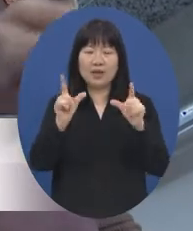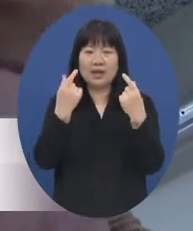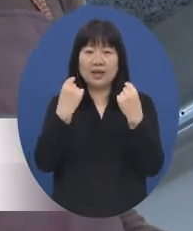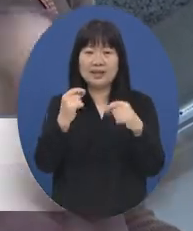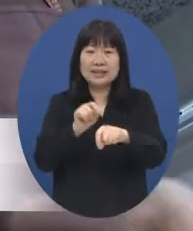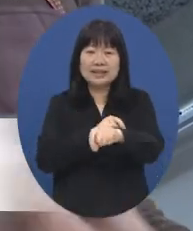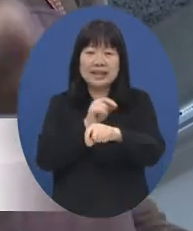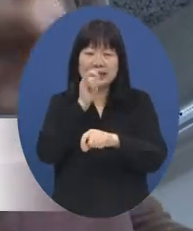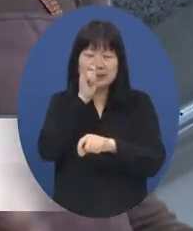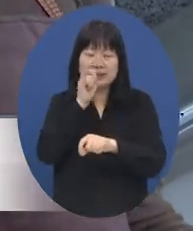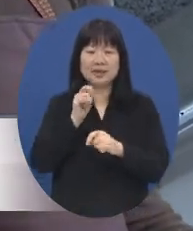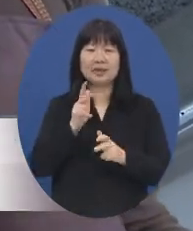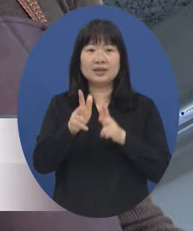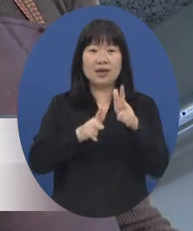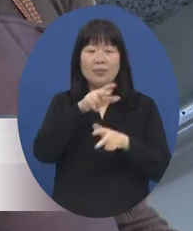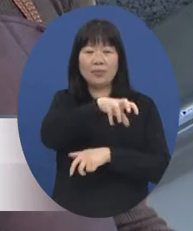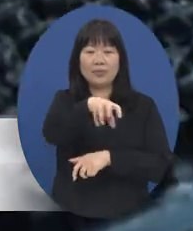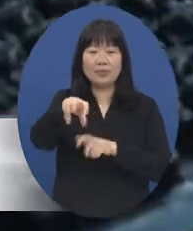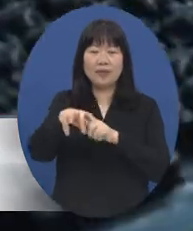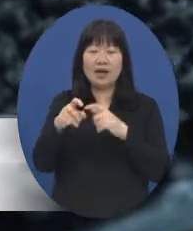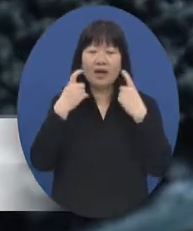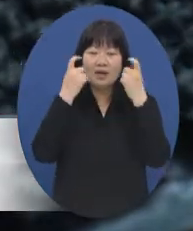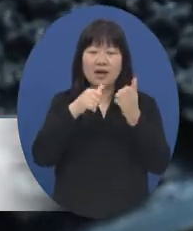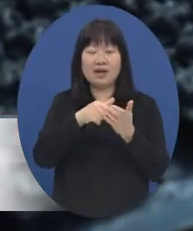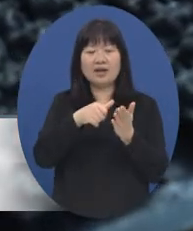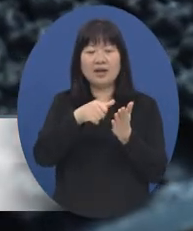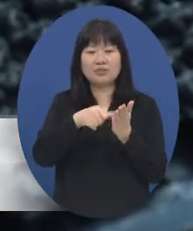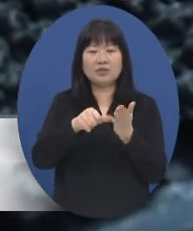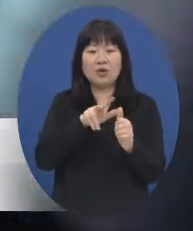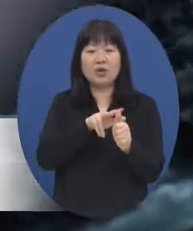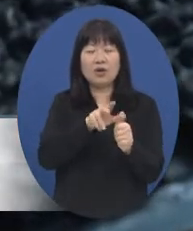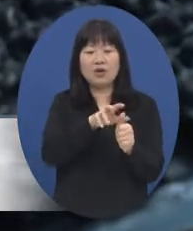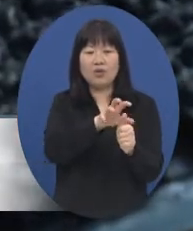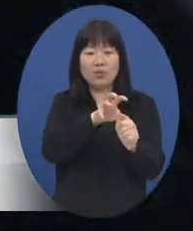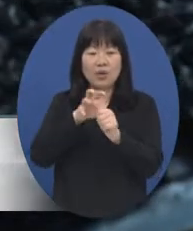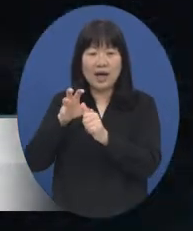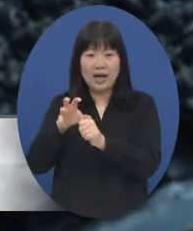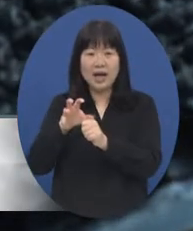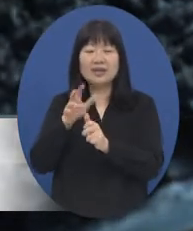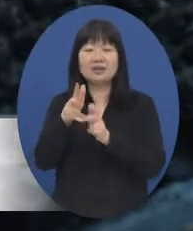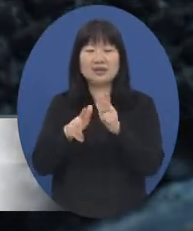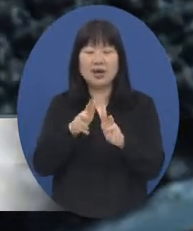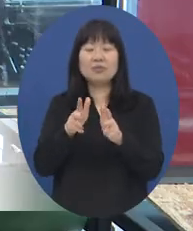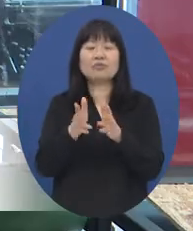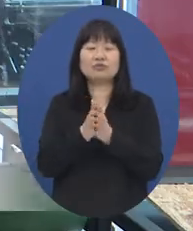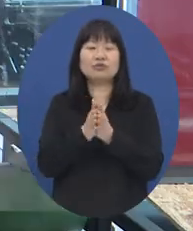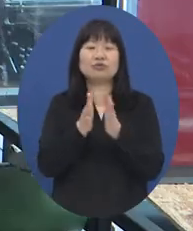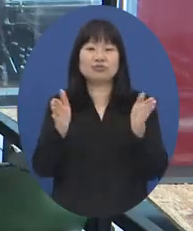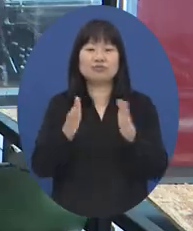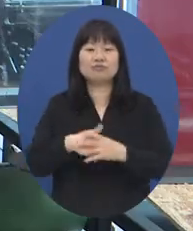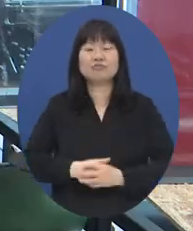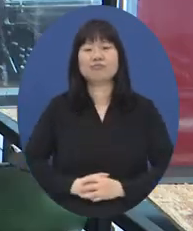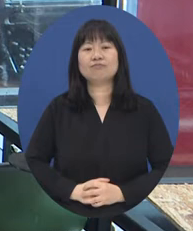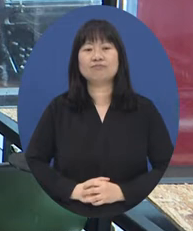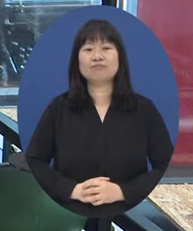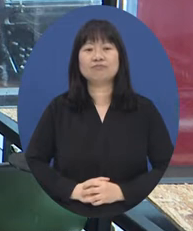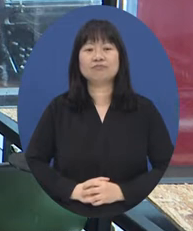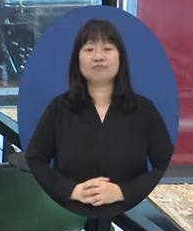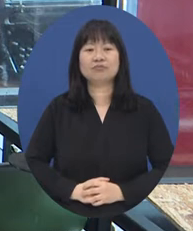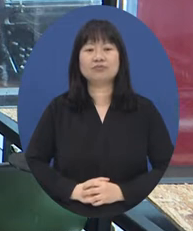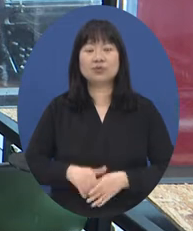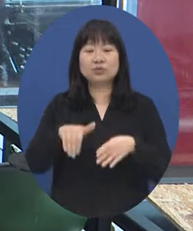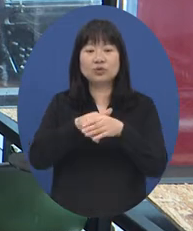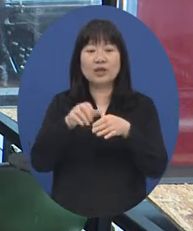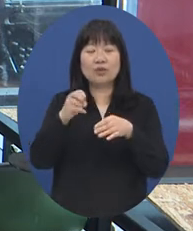특색 있는 도내 산업 현장을 관광 자원으로 활용하는 산업 관광 사업을 본격적으로 추진합니다.